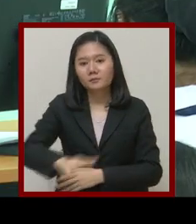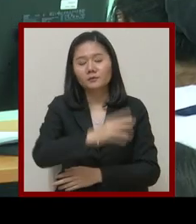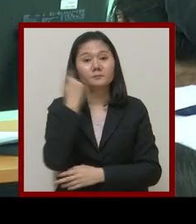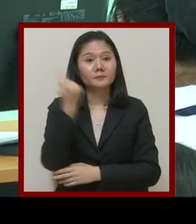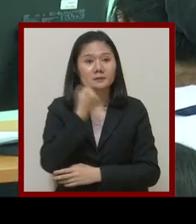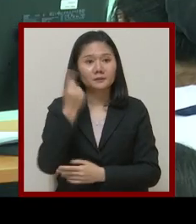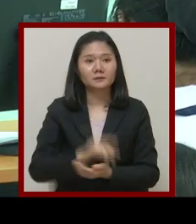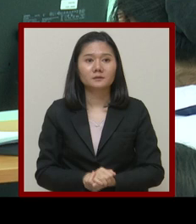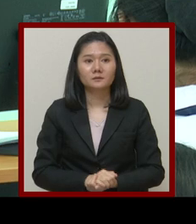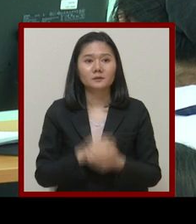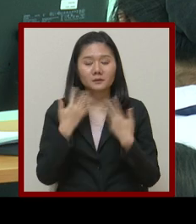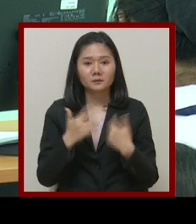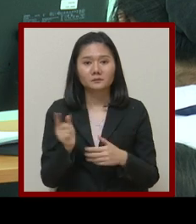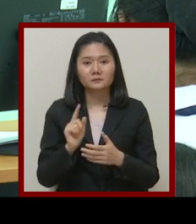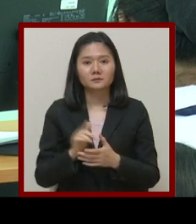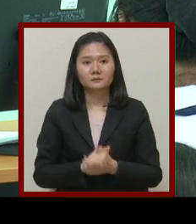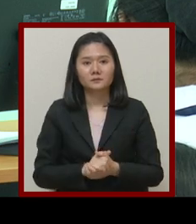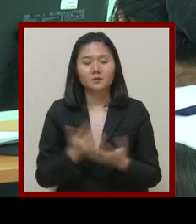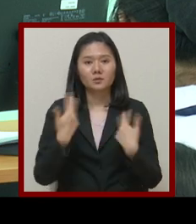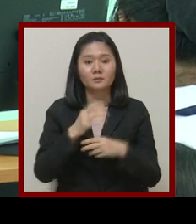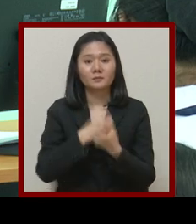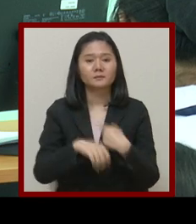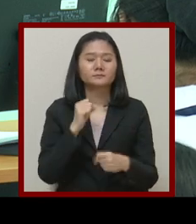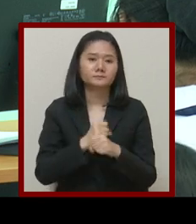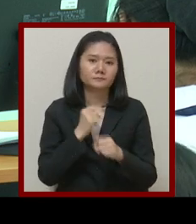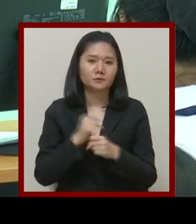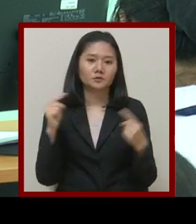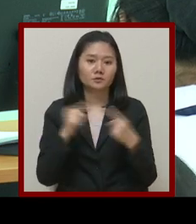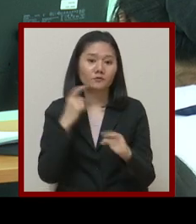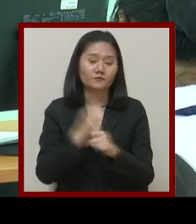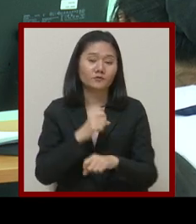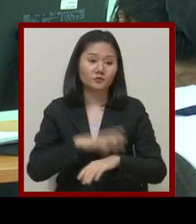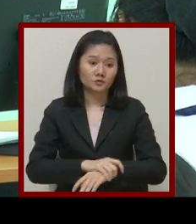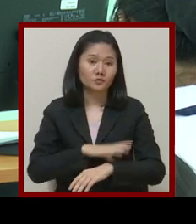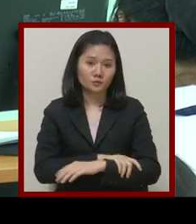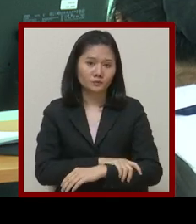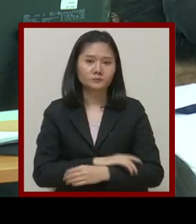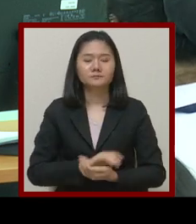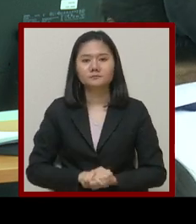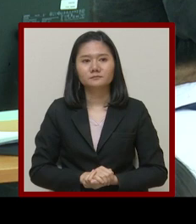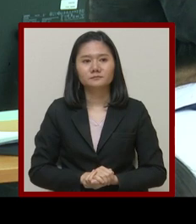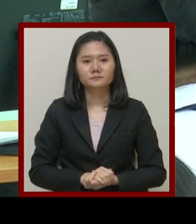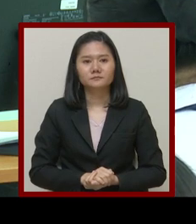นศึกษาแล้วก็ร่วมปฏิบัติการในเรื่องของการฝึกนวดด้วยนะคะ